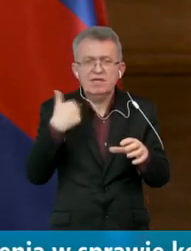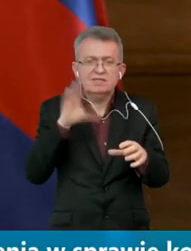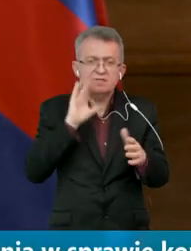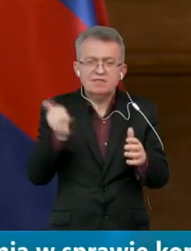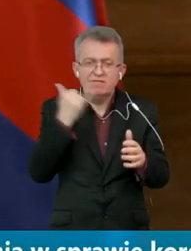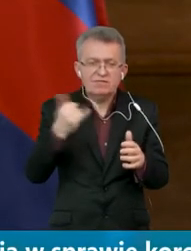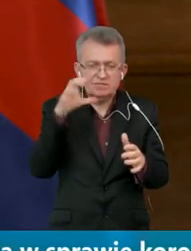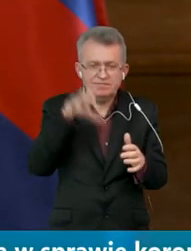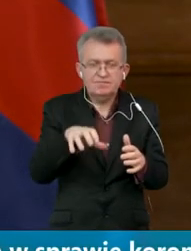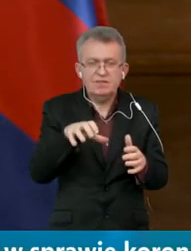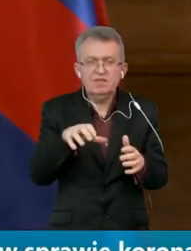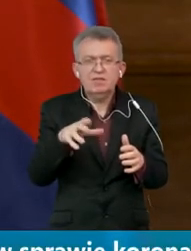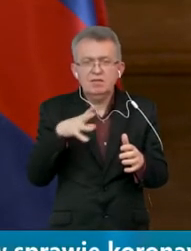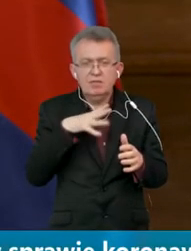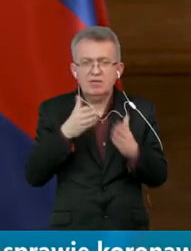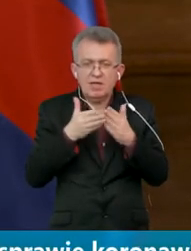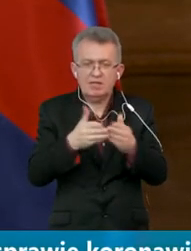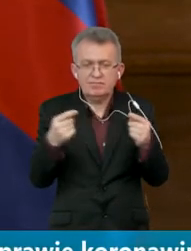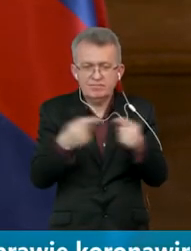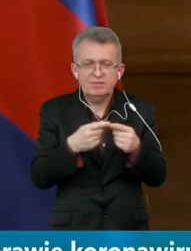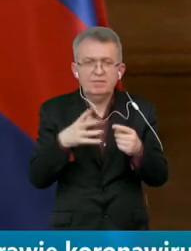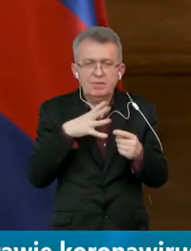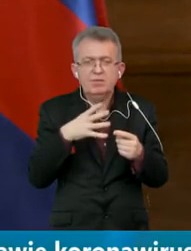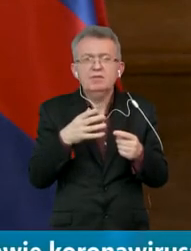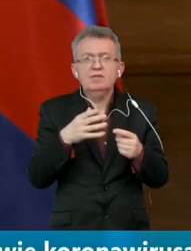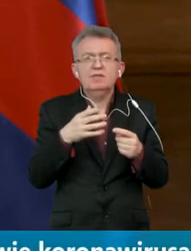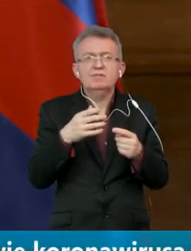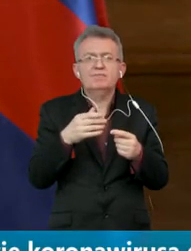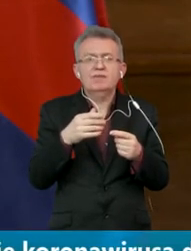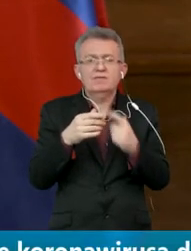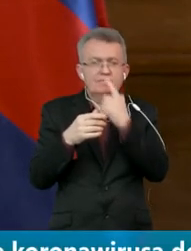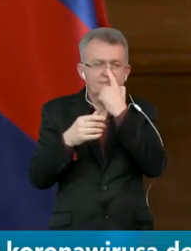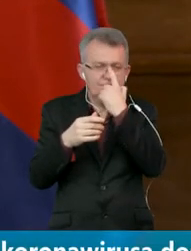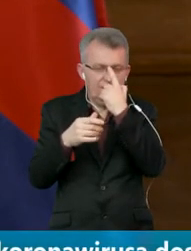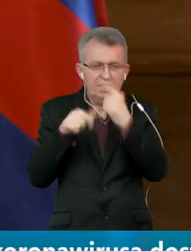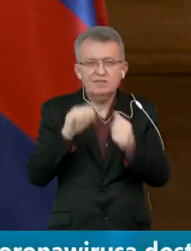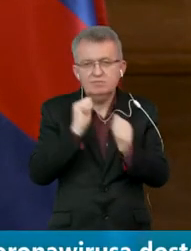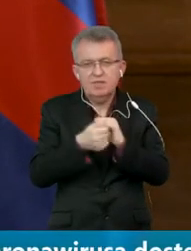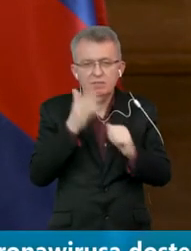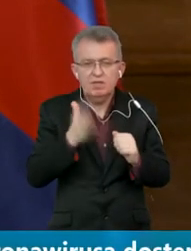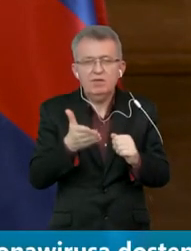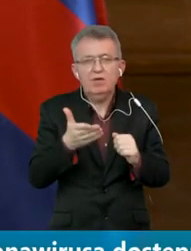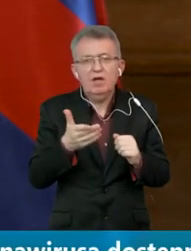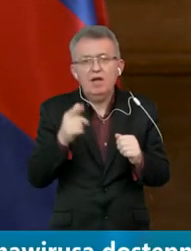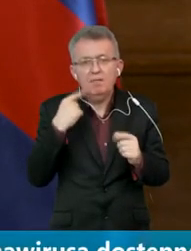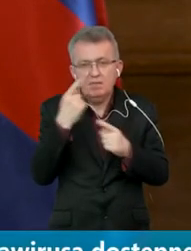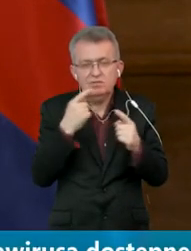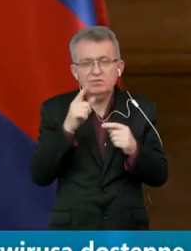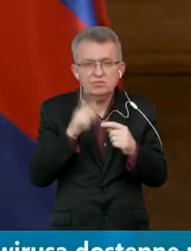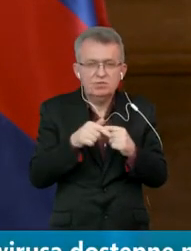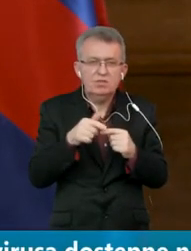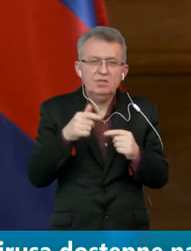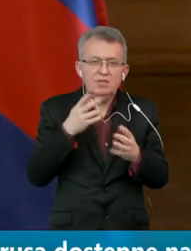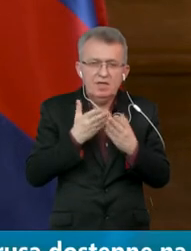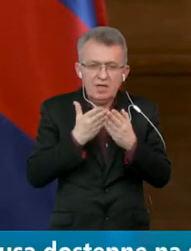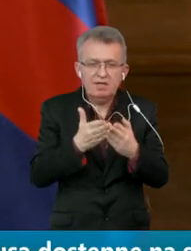dotychczas bywało to przy regatach. Więc te zmiany pewne nastąpią, natomiast zakładamy, że